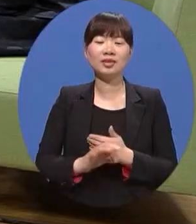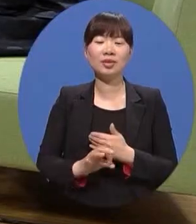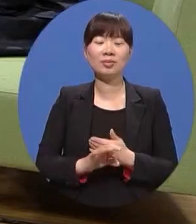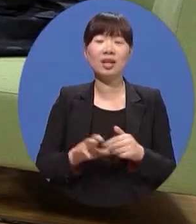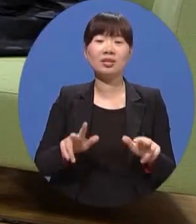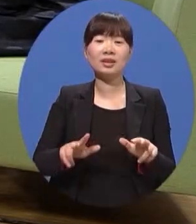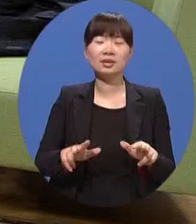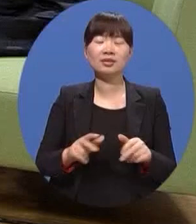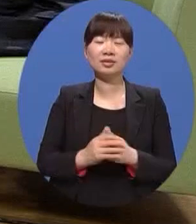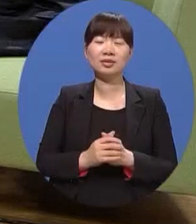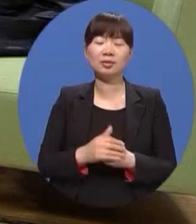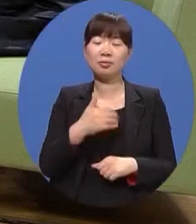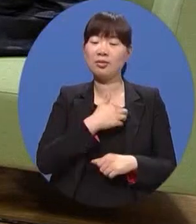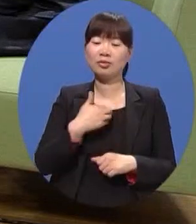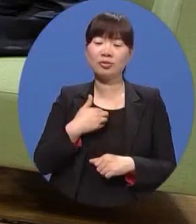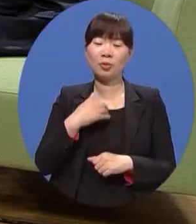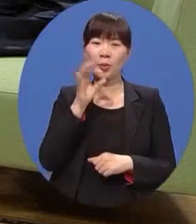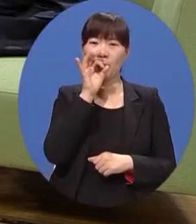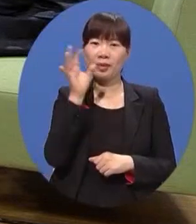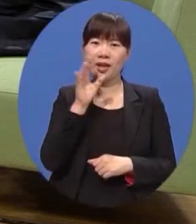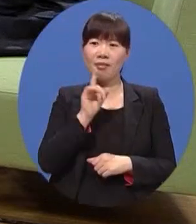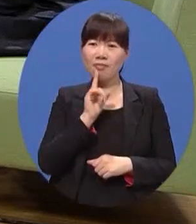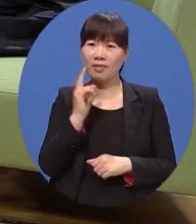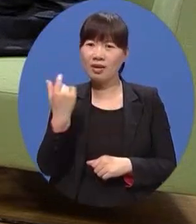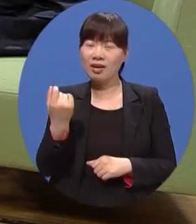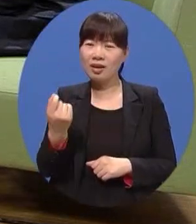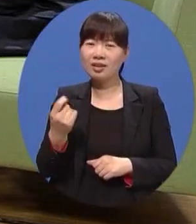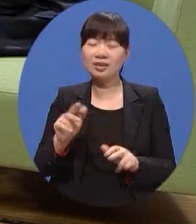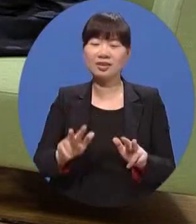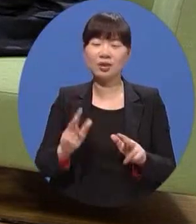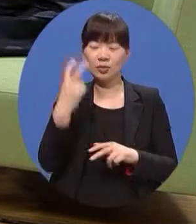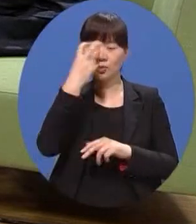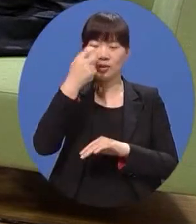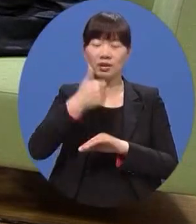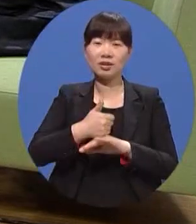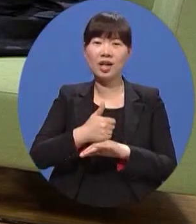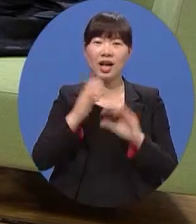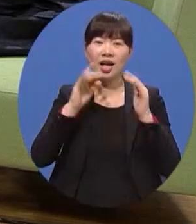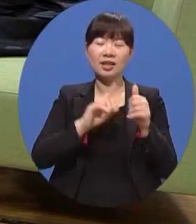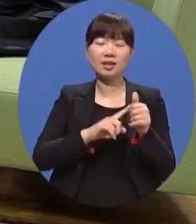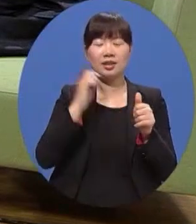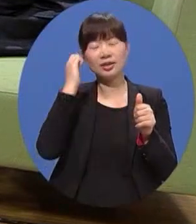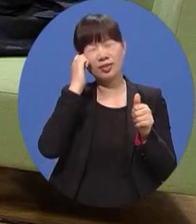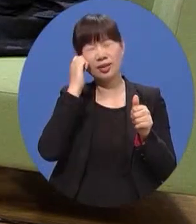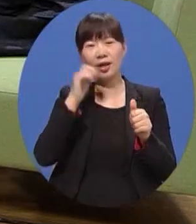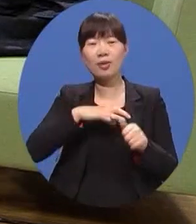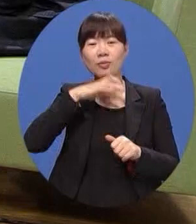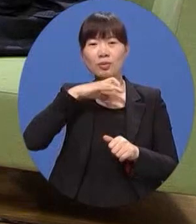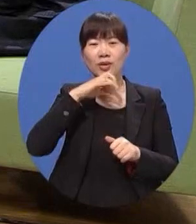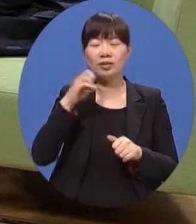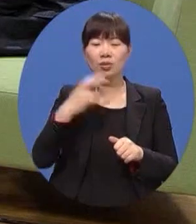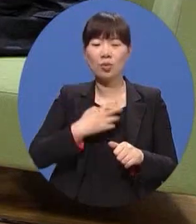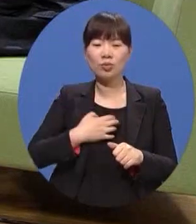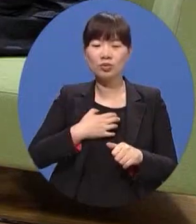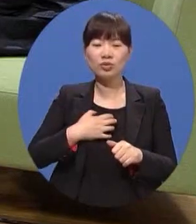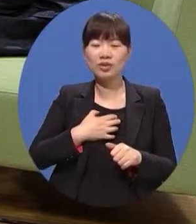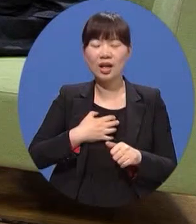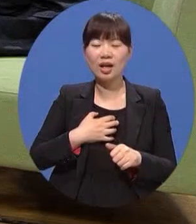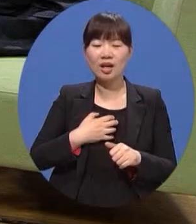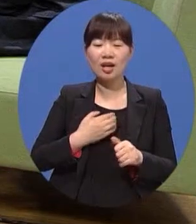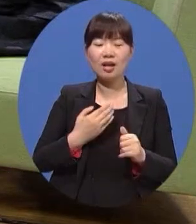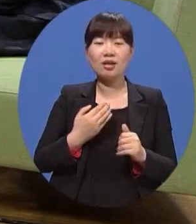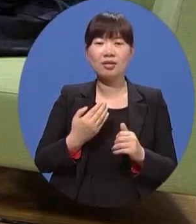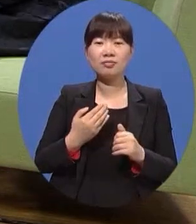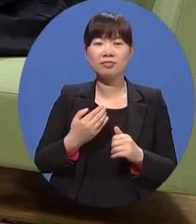금재는 이 정도로는 만족할 수가 없다는 건데 그 조사 결과 아이가 잠에 대한 불만이나 불안, 싫은 감정 같은 게